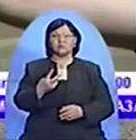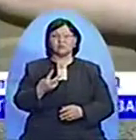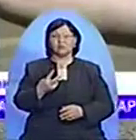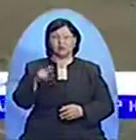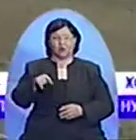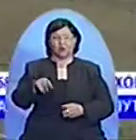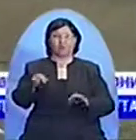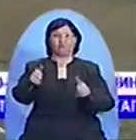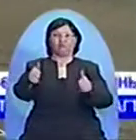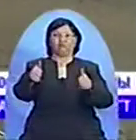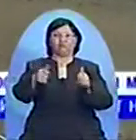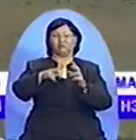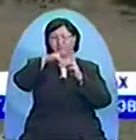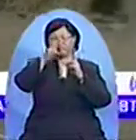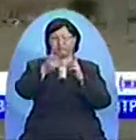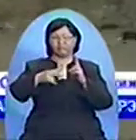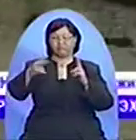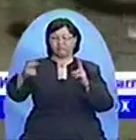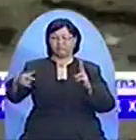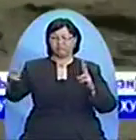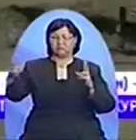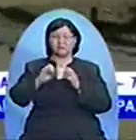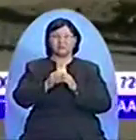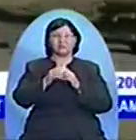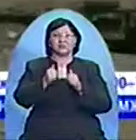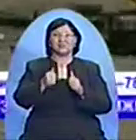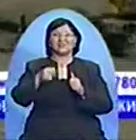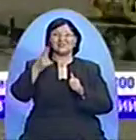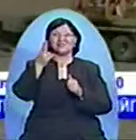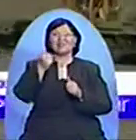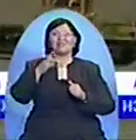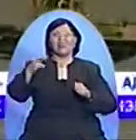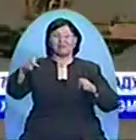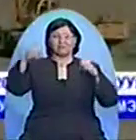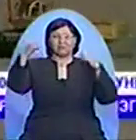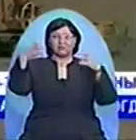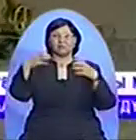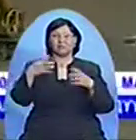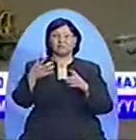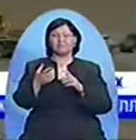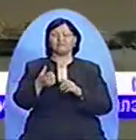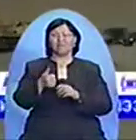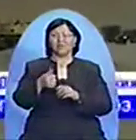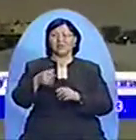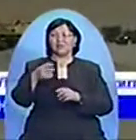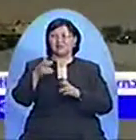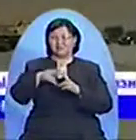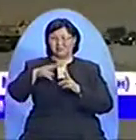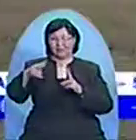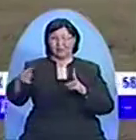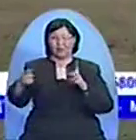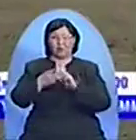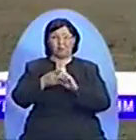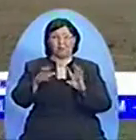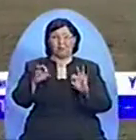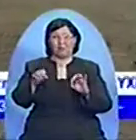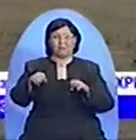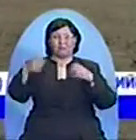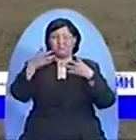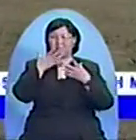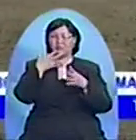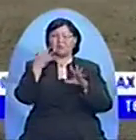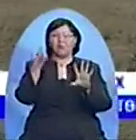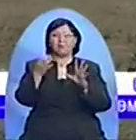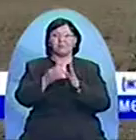байхгүй болно. За нийслэлд гэрэл цахилгаанд огт холбогдоогүй 8000 гаруй айл өрх байдаг юм байна. За цахилгаан дамжуулах агаарын